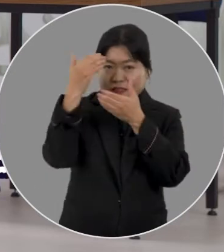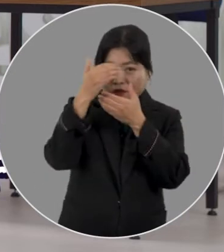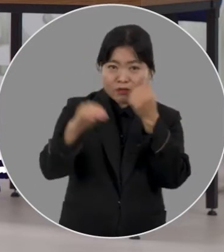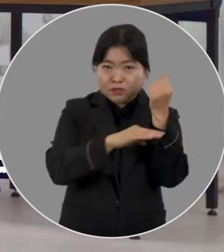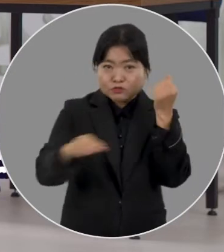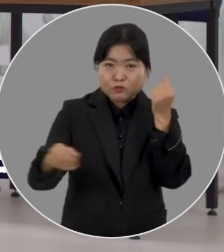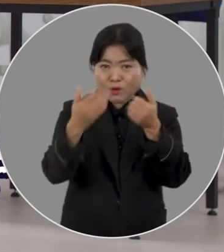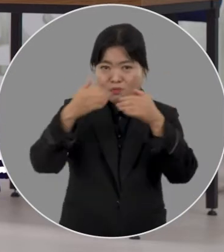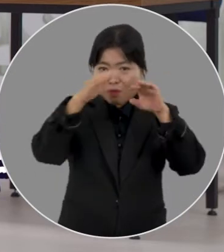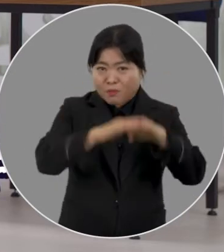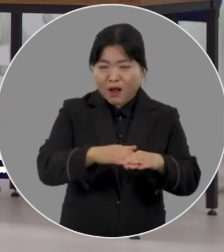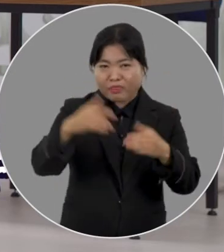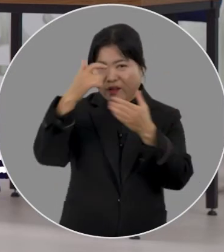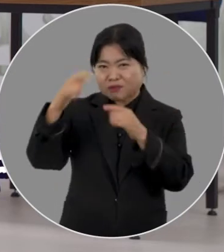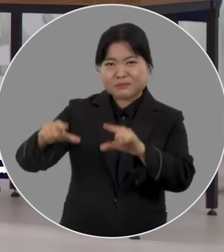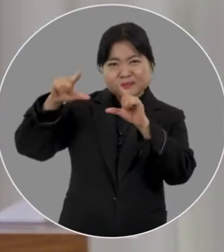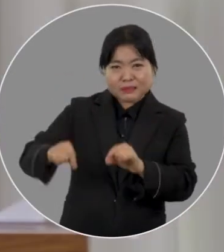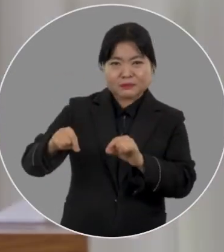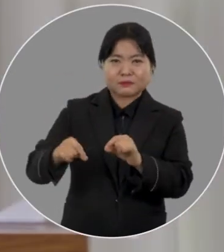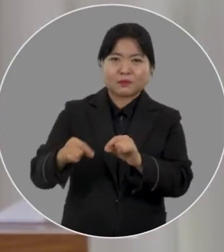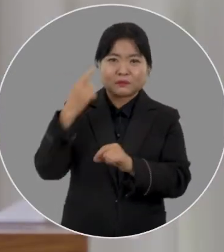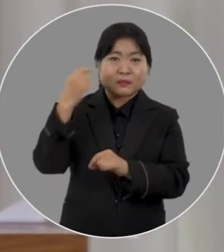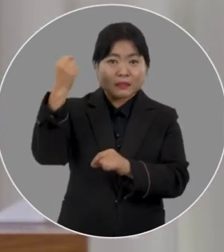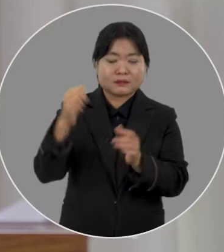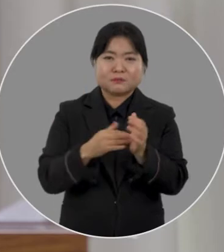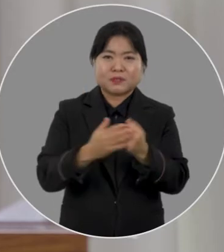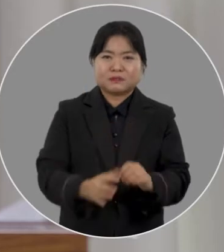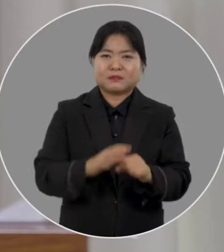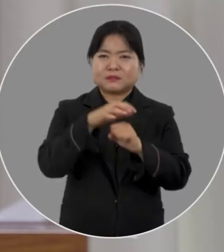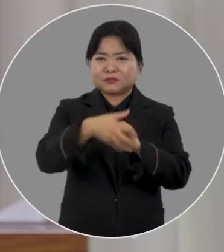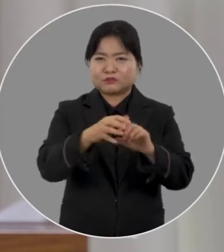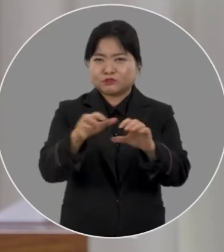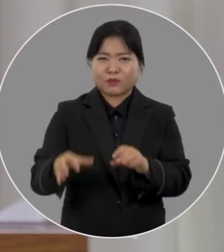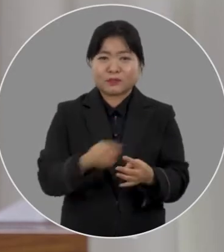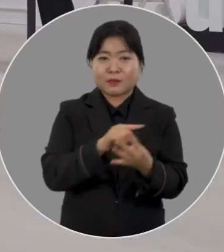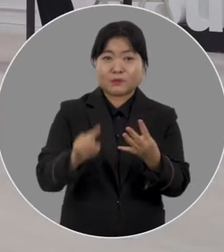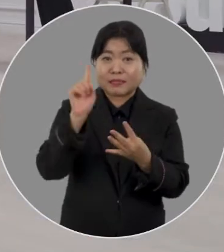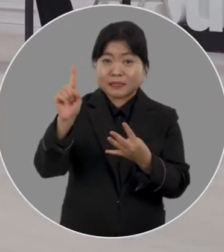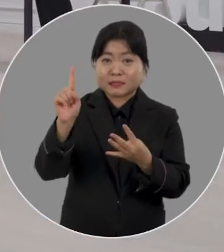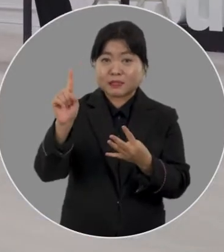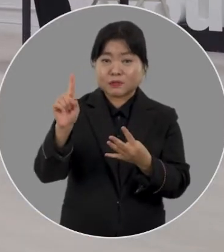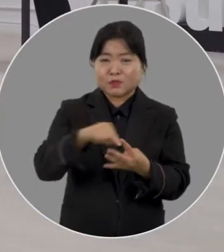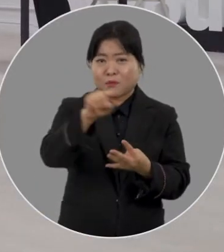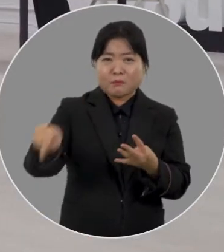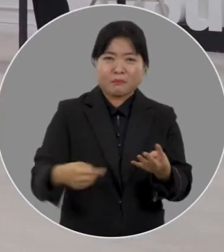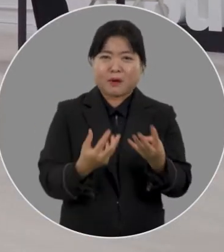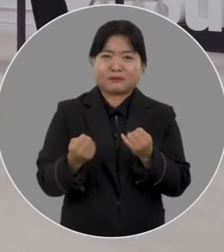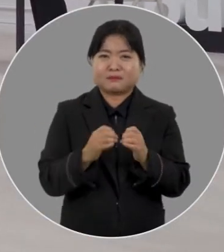기점으로 이슬람과 테러리즘이 동일시되면서 지구촌 4분의 1에 해당되는 이렇게